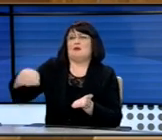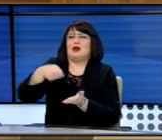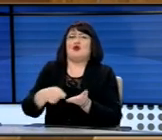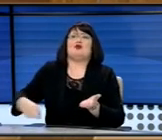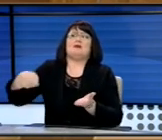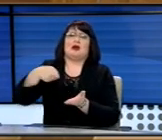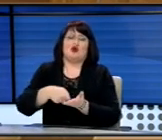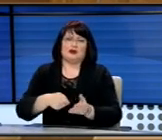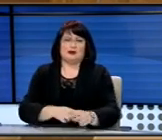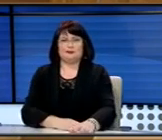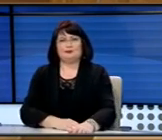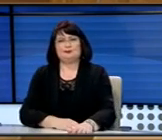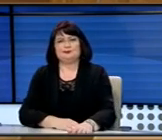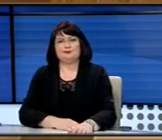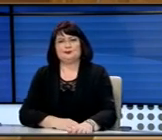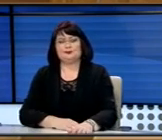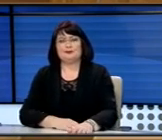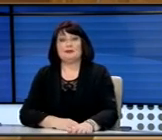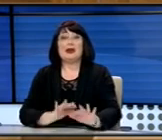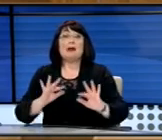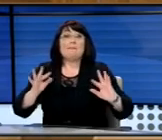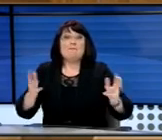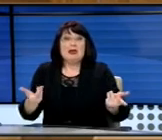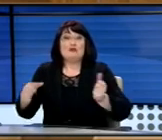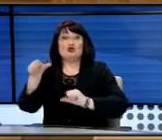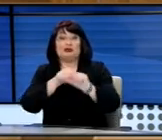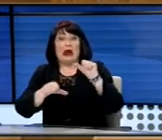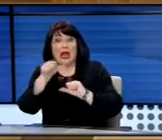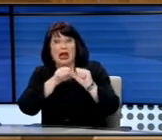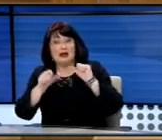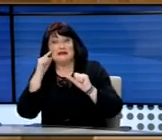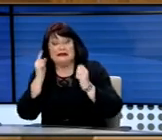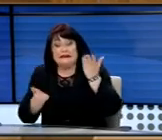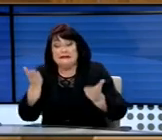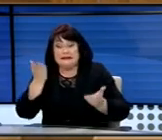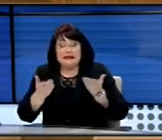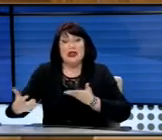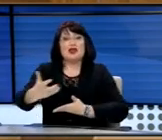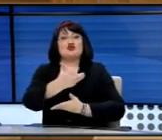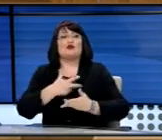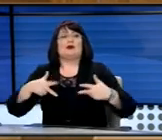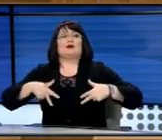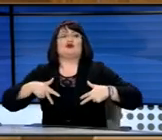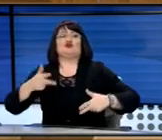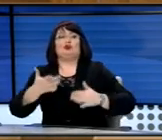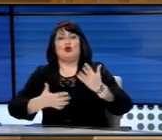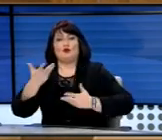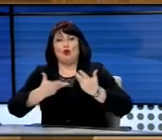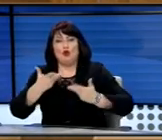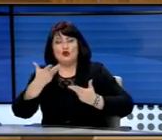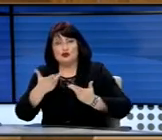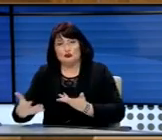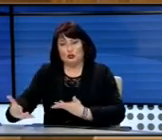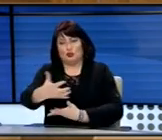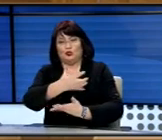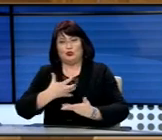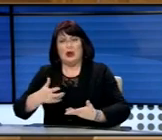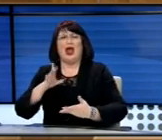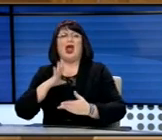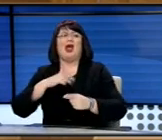του. Μήπως άλλαξε η αναλογία στα έσοδα του κρατικού προϋπολογισμού που εισπράττονται από τα